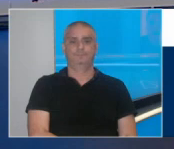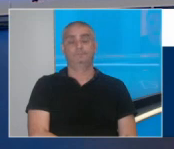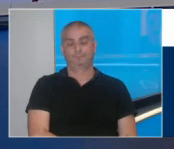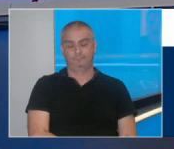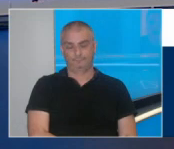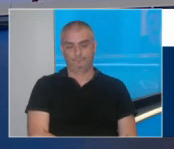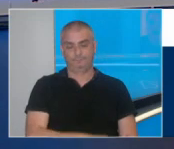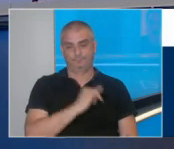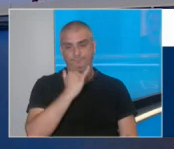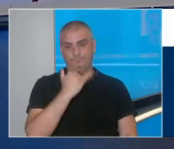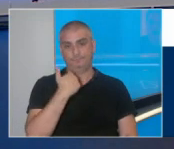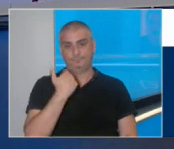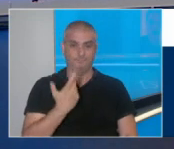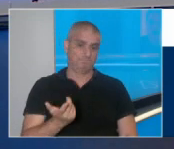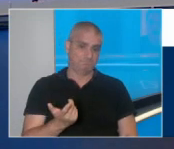כן, אני משערת